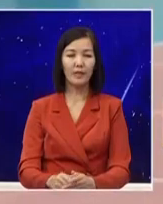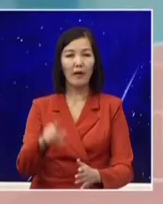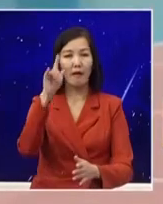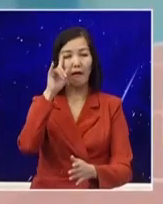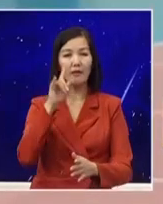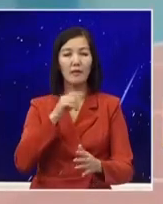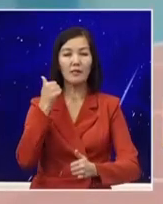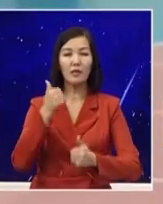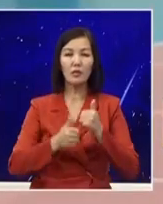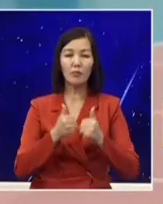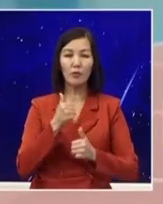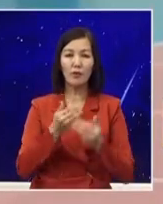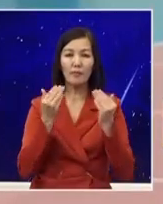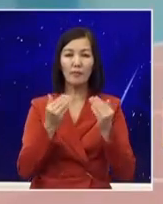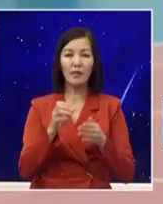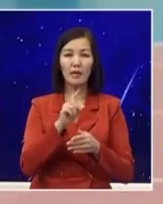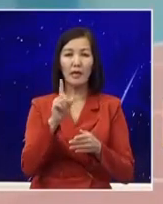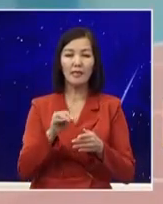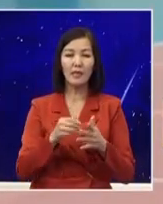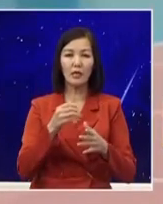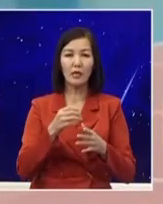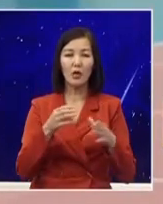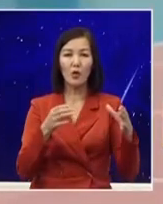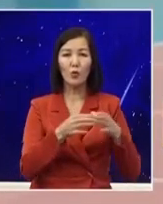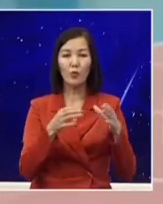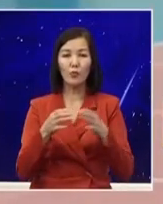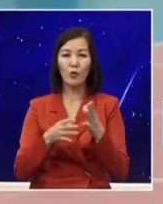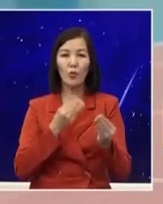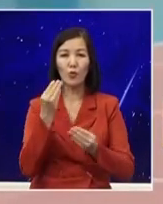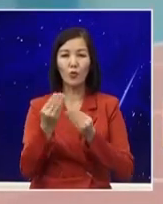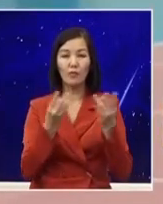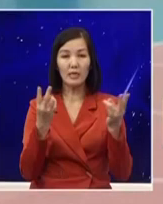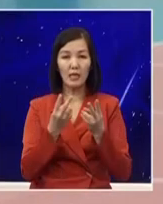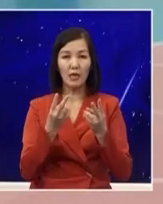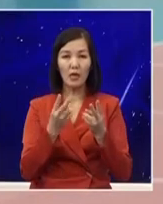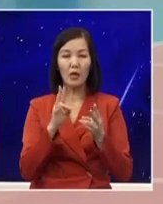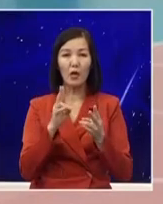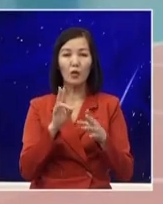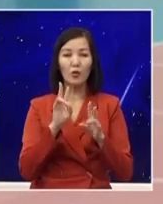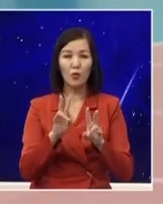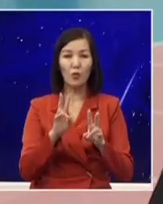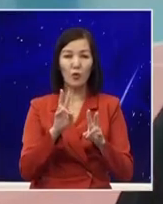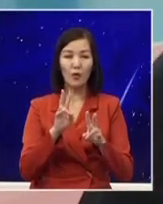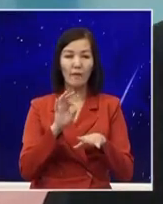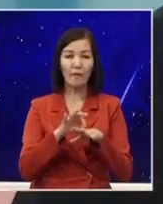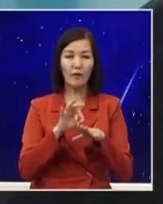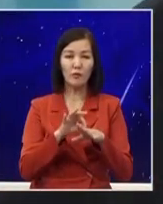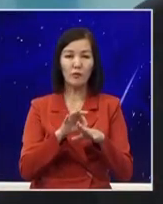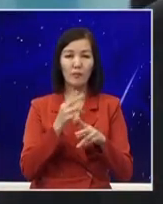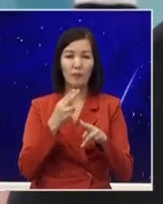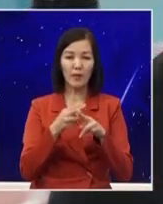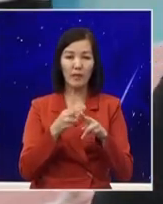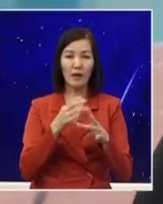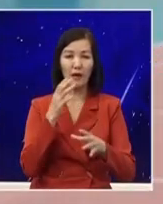Қазақстан чемпион ретінде біз бейіл Азияның клубтық командалары арасында ойнауымыз керек еді. Корона індет оған кедергі келтірді.